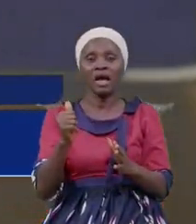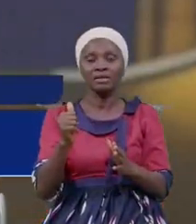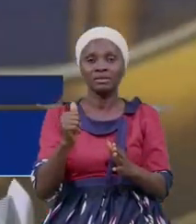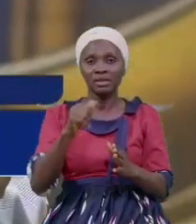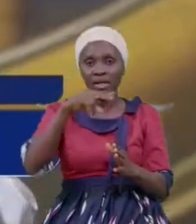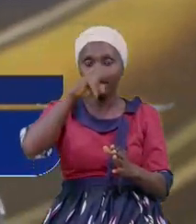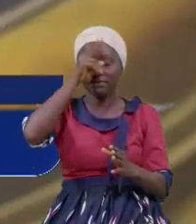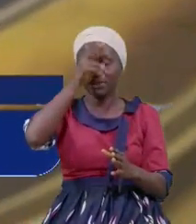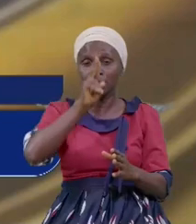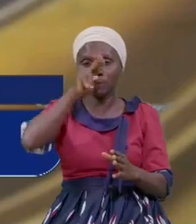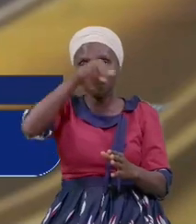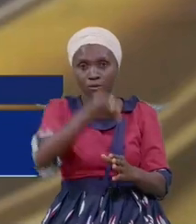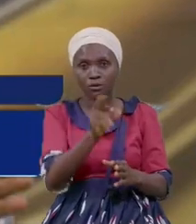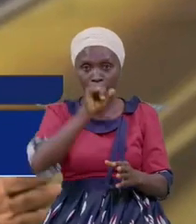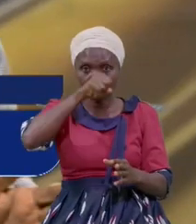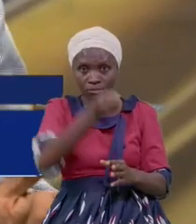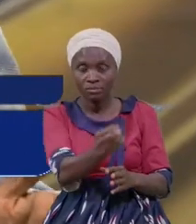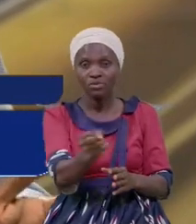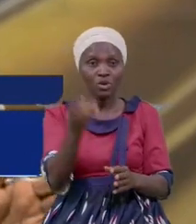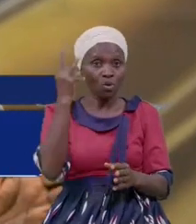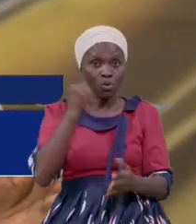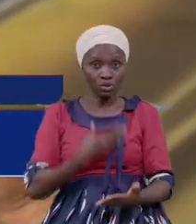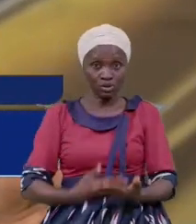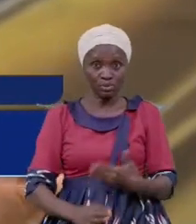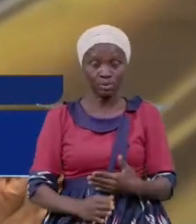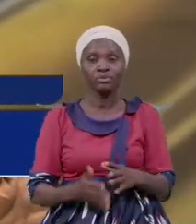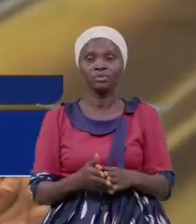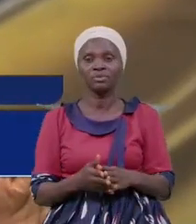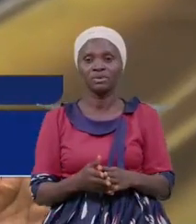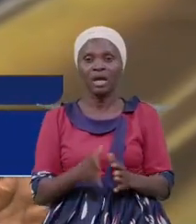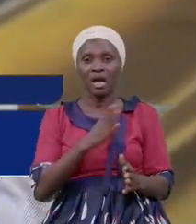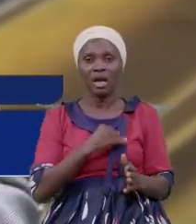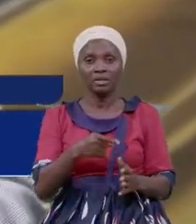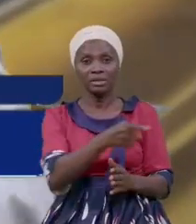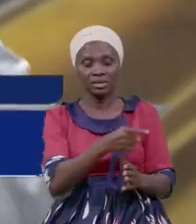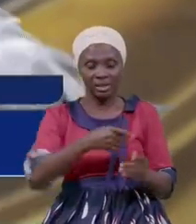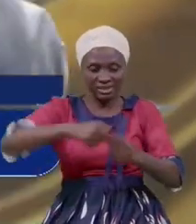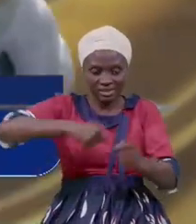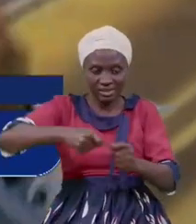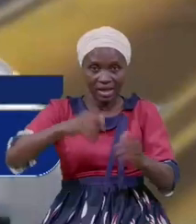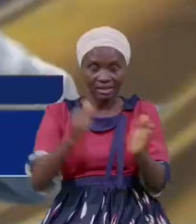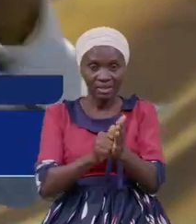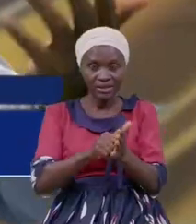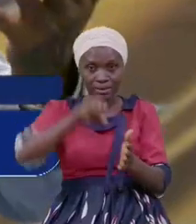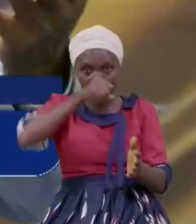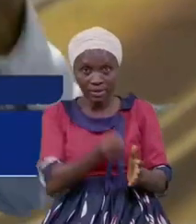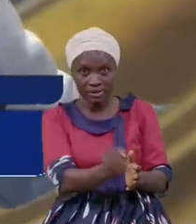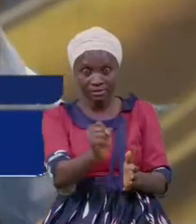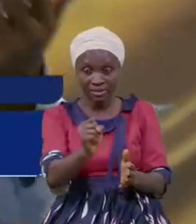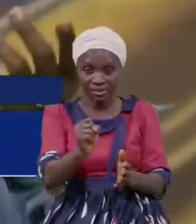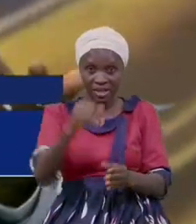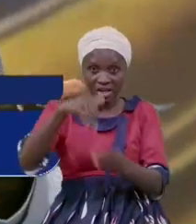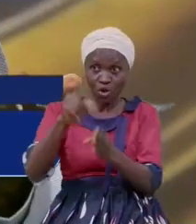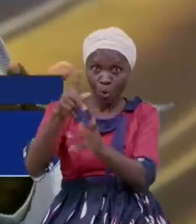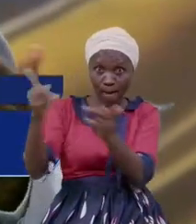éléphant ils ont pris une chaîne ils ont attaché cet éléphant l'énéphant